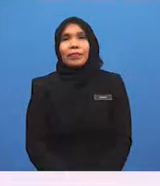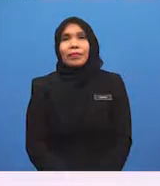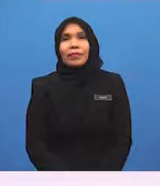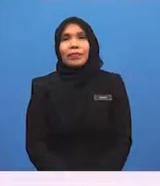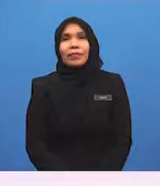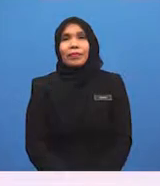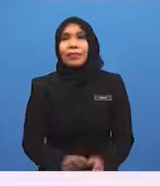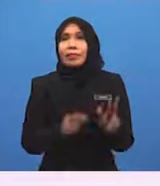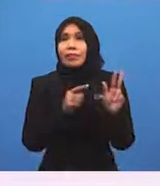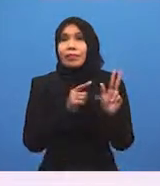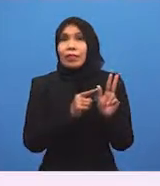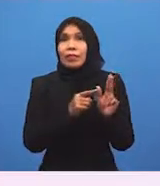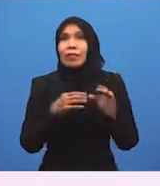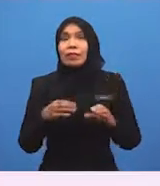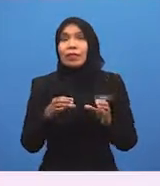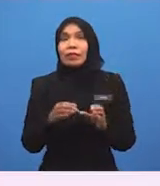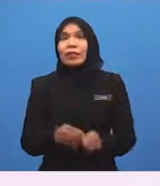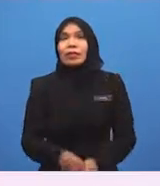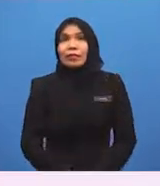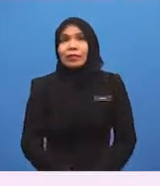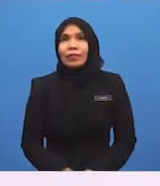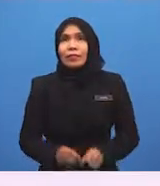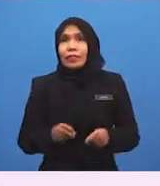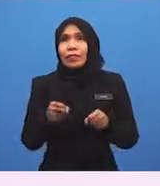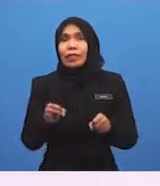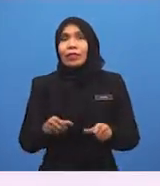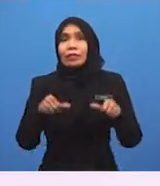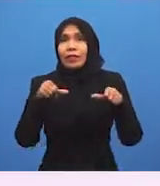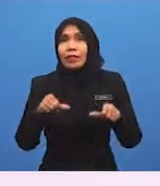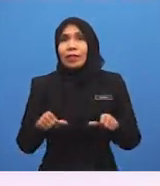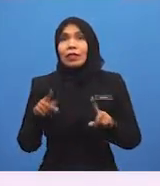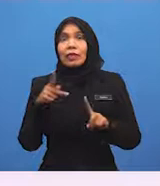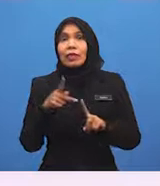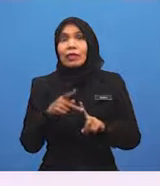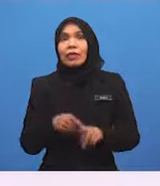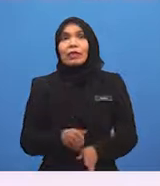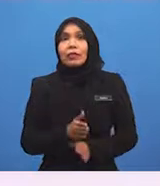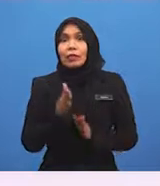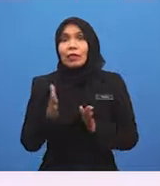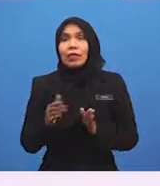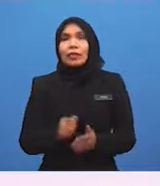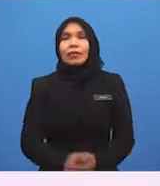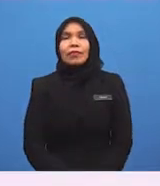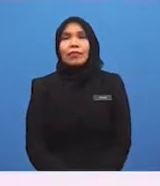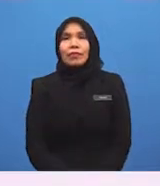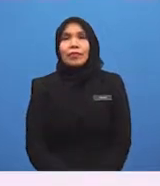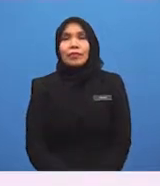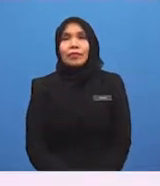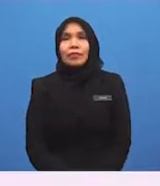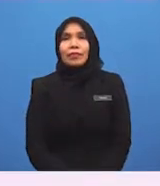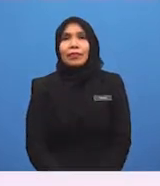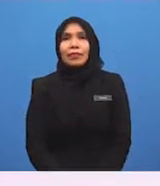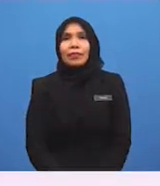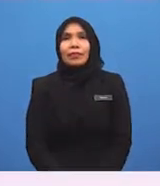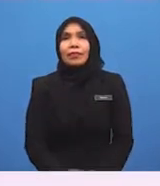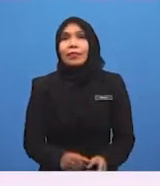tiga cara bersikap adil kepada jiran yang telah kita bincangkan tadi? Masih ingat?